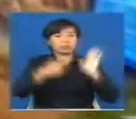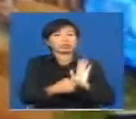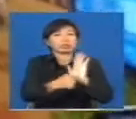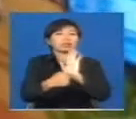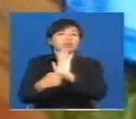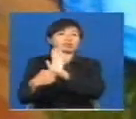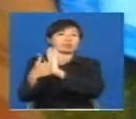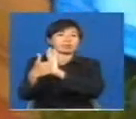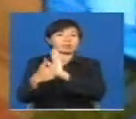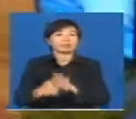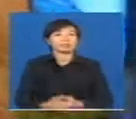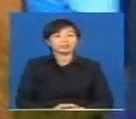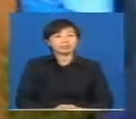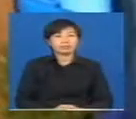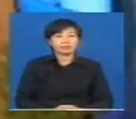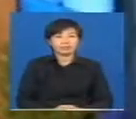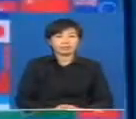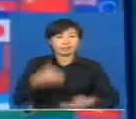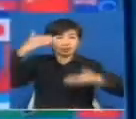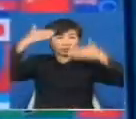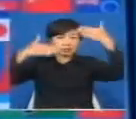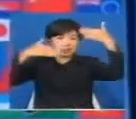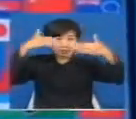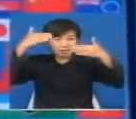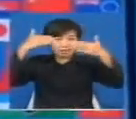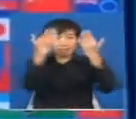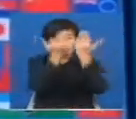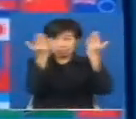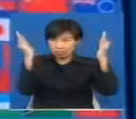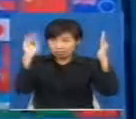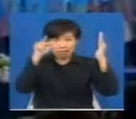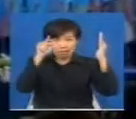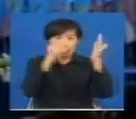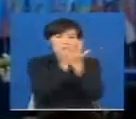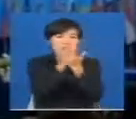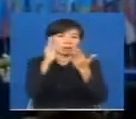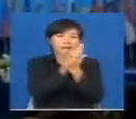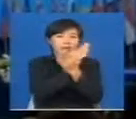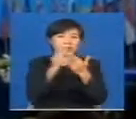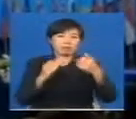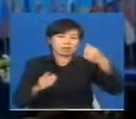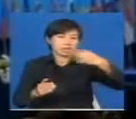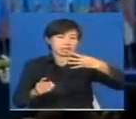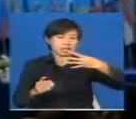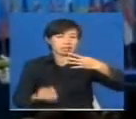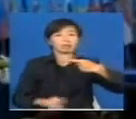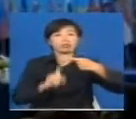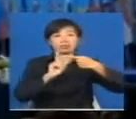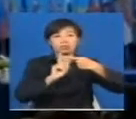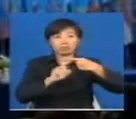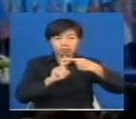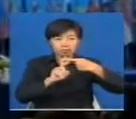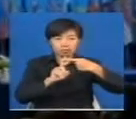วยโดยในส่วนนิทรรศการมีการจัดแบ่งออกเป็น4ส่วนประกอบไปด้วยพ